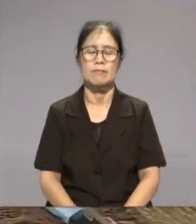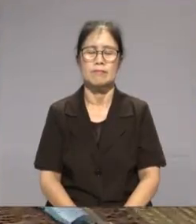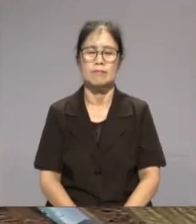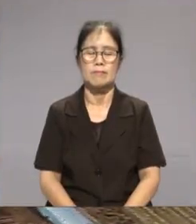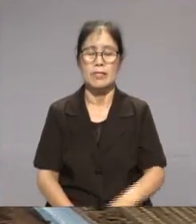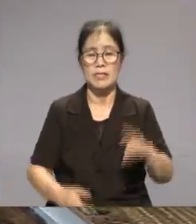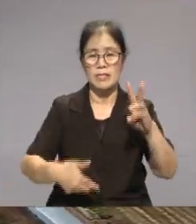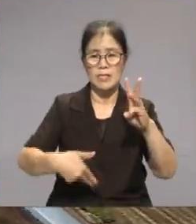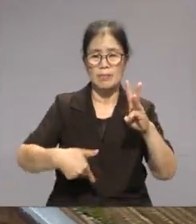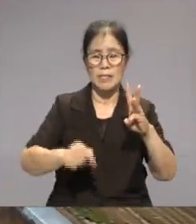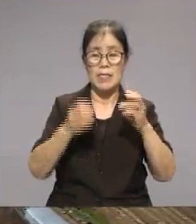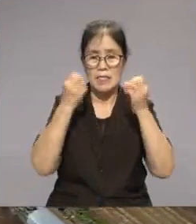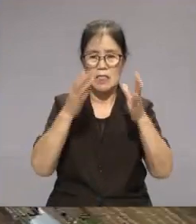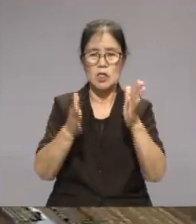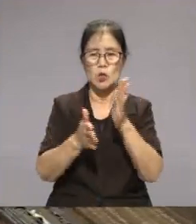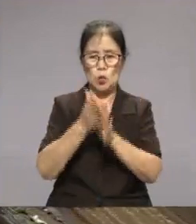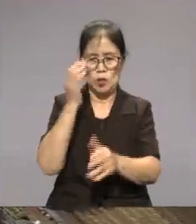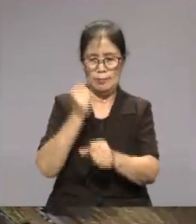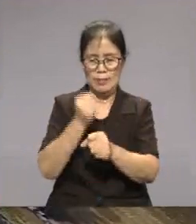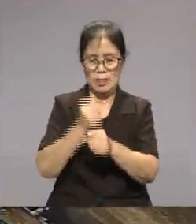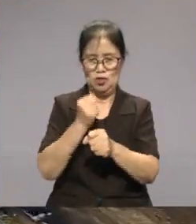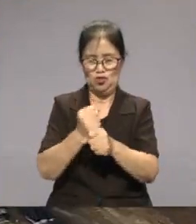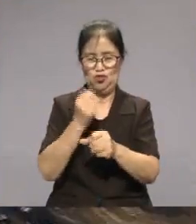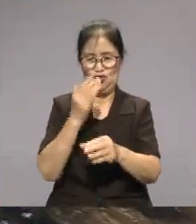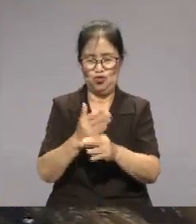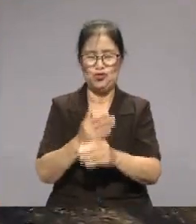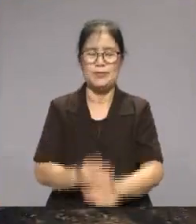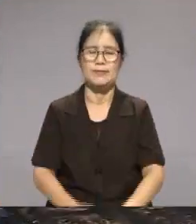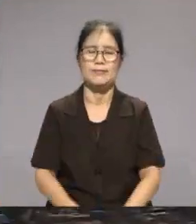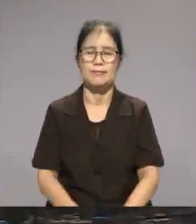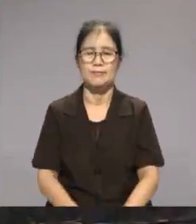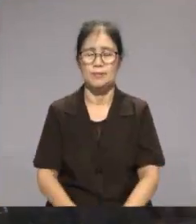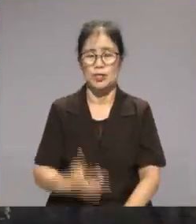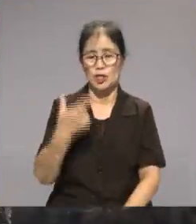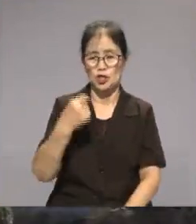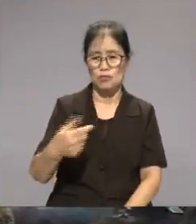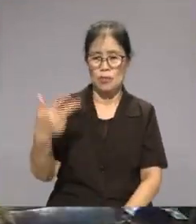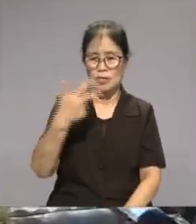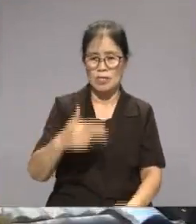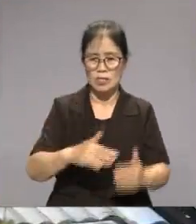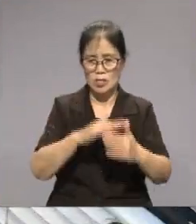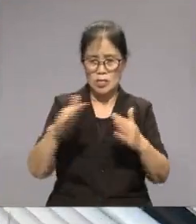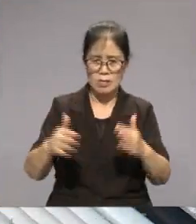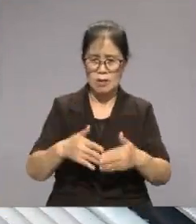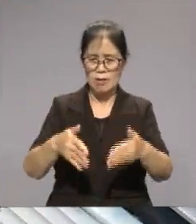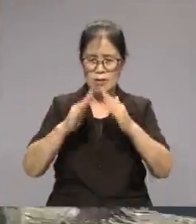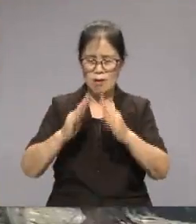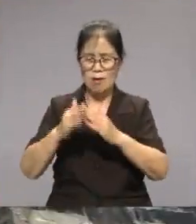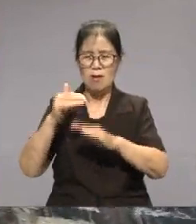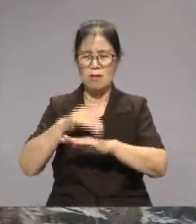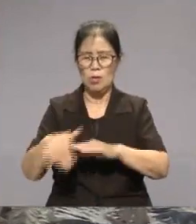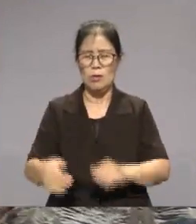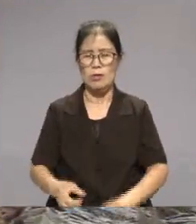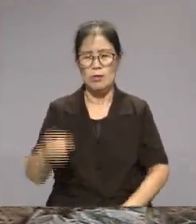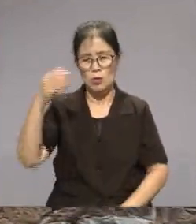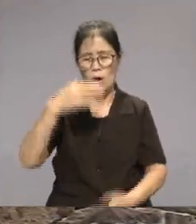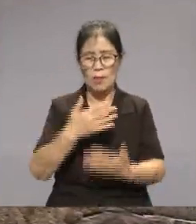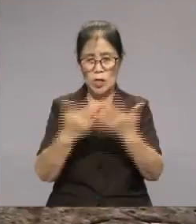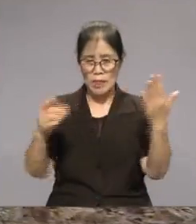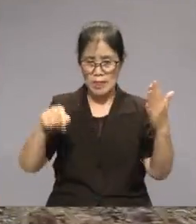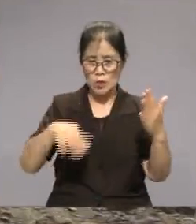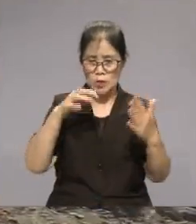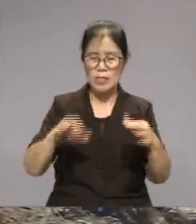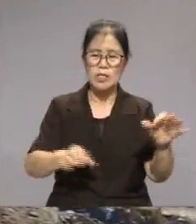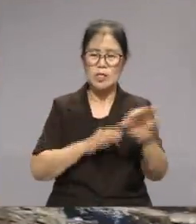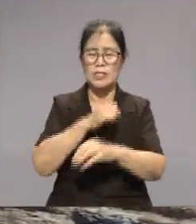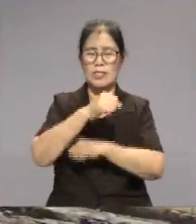3기 신도시 조성이 한창인 광명시. 6만 7천 세대가 들어설 예정인데 광명시는 이곳을